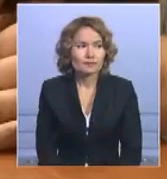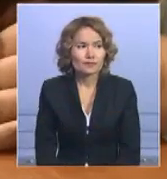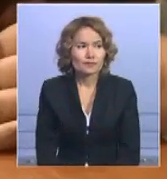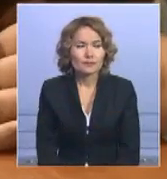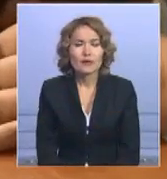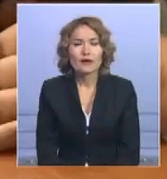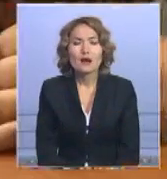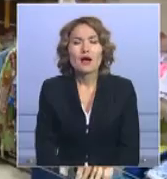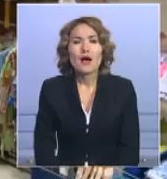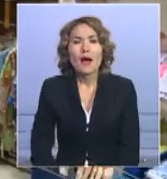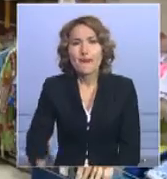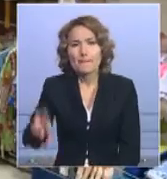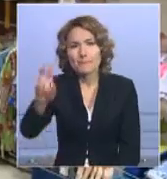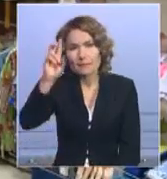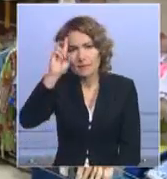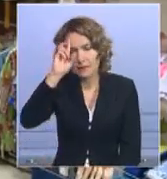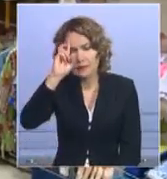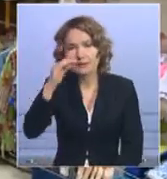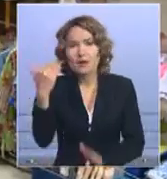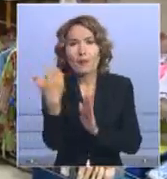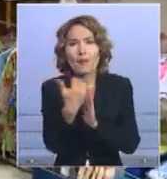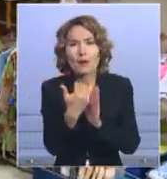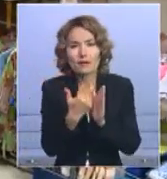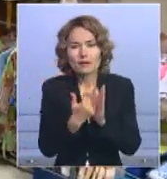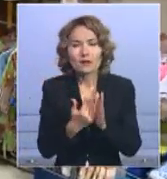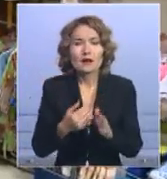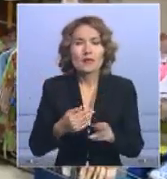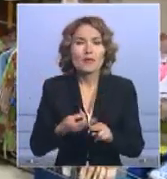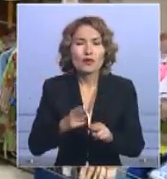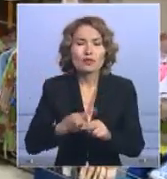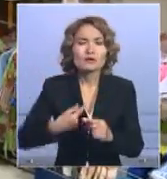Бизнестің жол картасы 2020 бағдарламасының арқасында